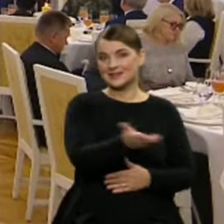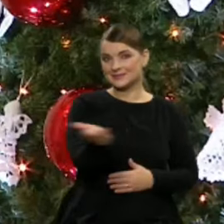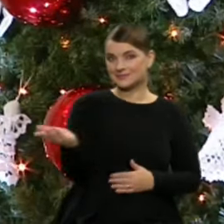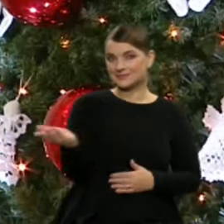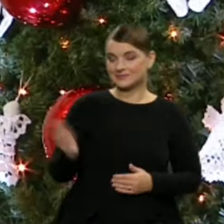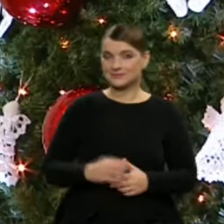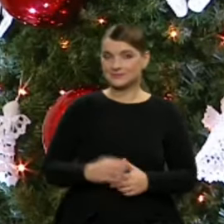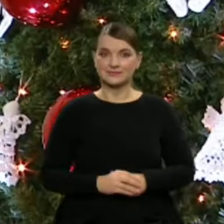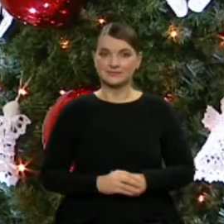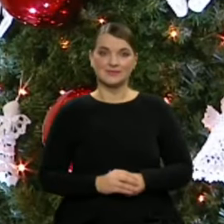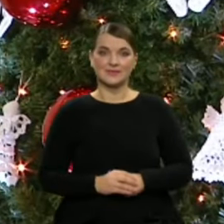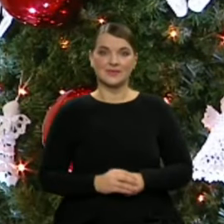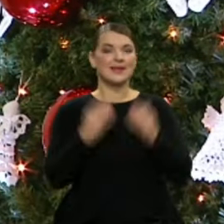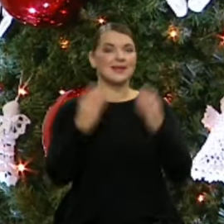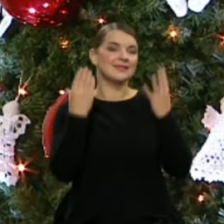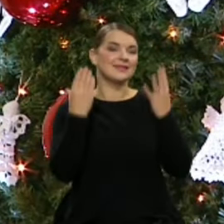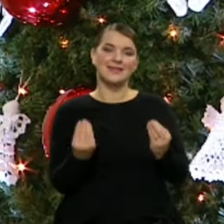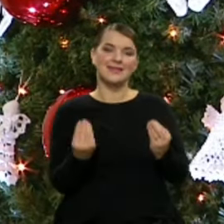iš tikrųjų ypatinga diena.